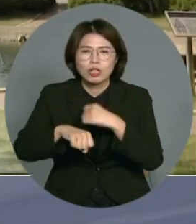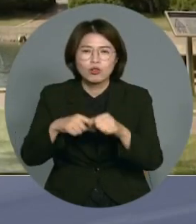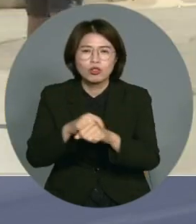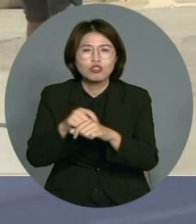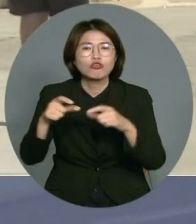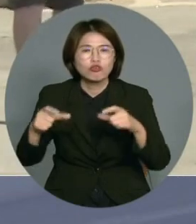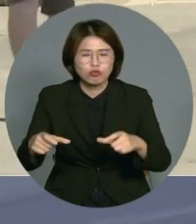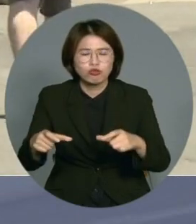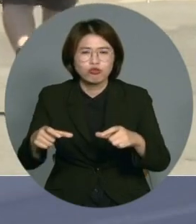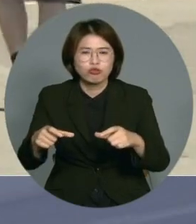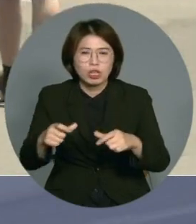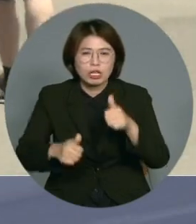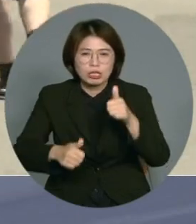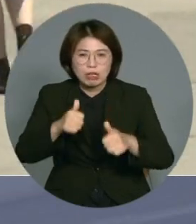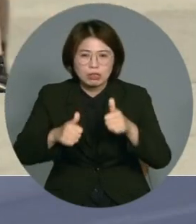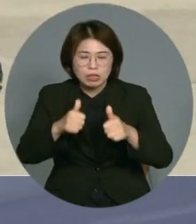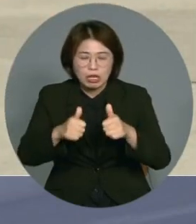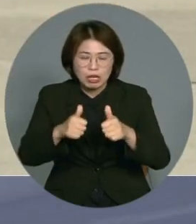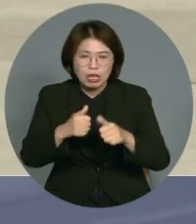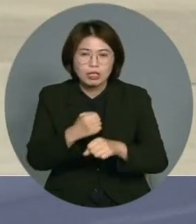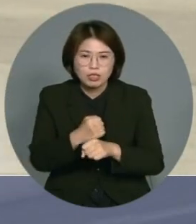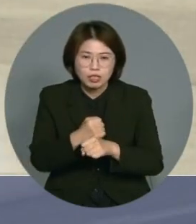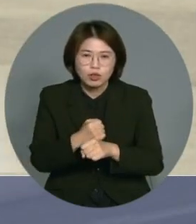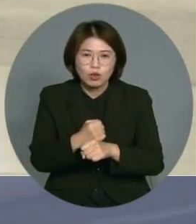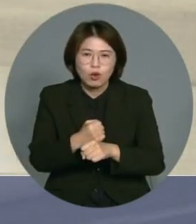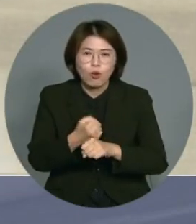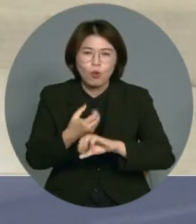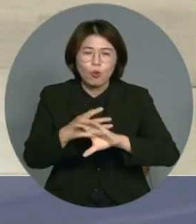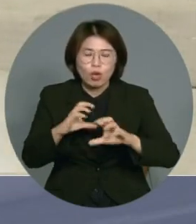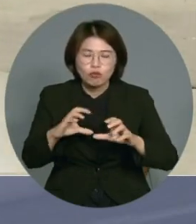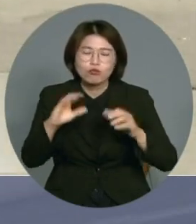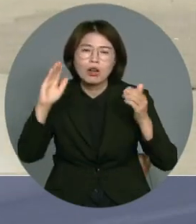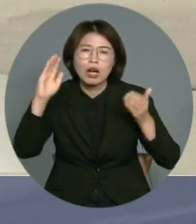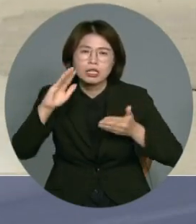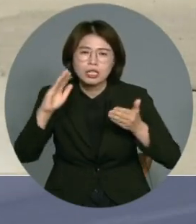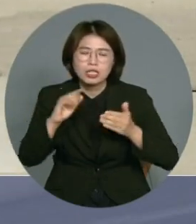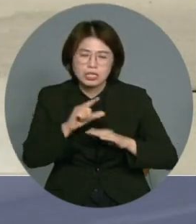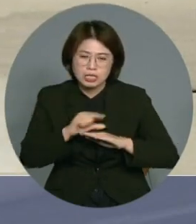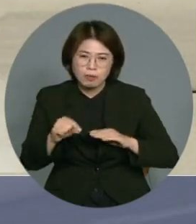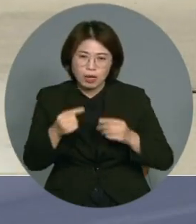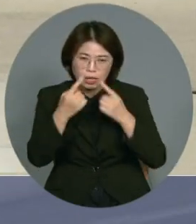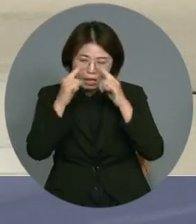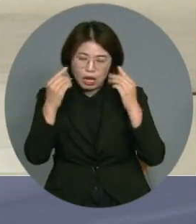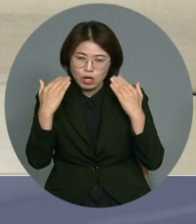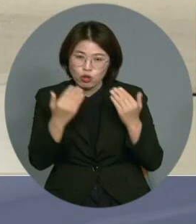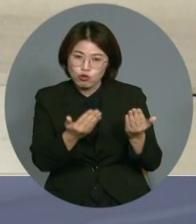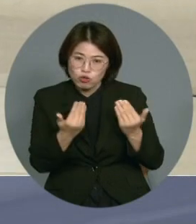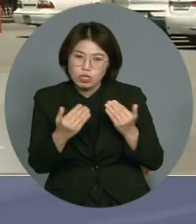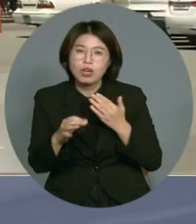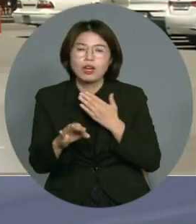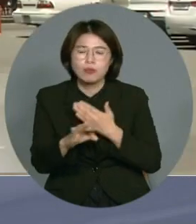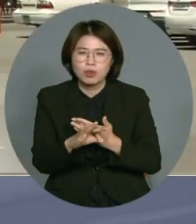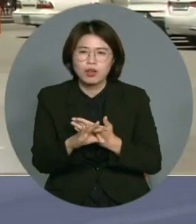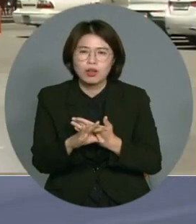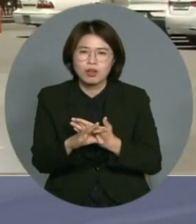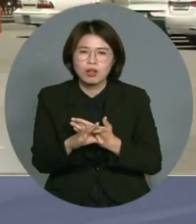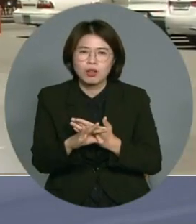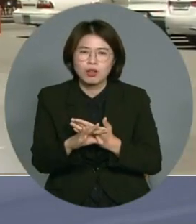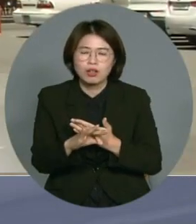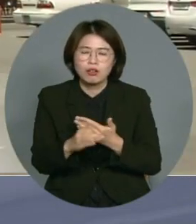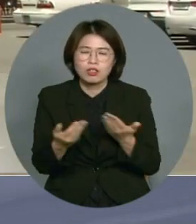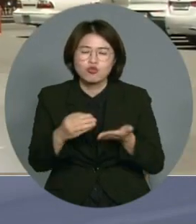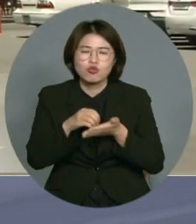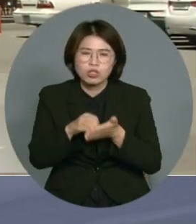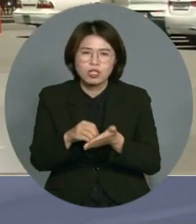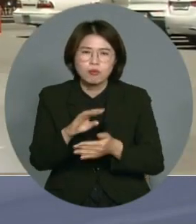한다든지 또 외국인 유학생들을 지방에서 유치를 하게 되면은 그 부분들에게 취업비자를 주게